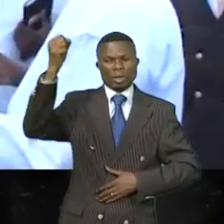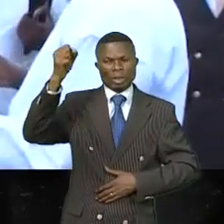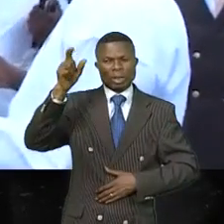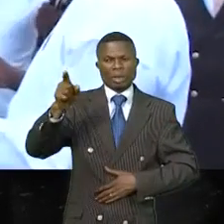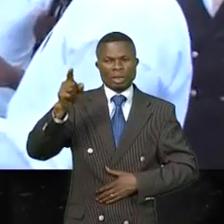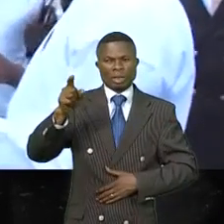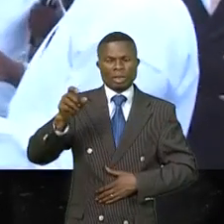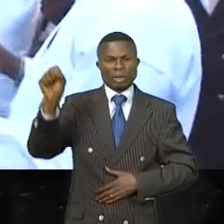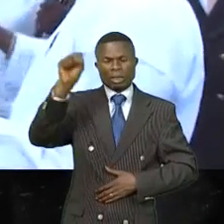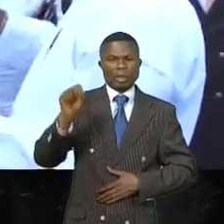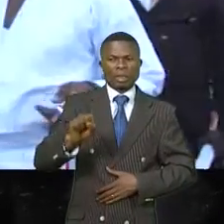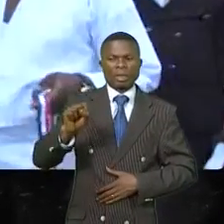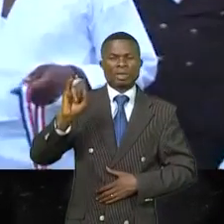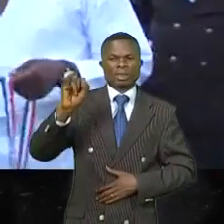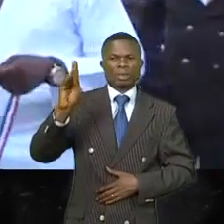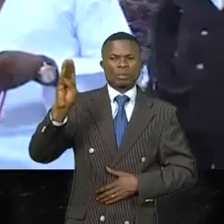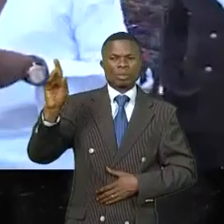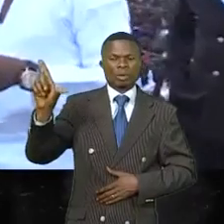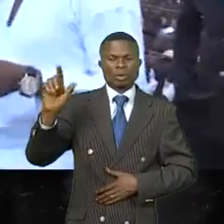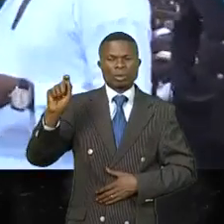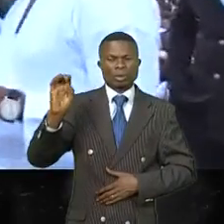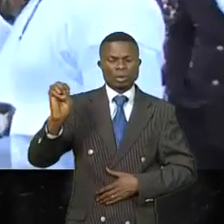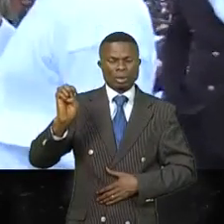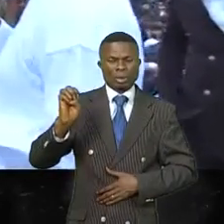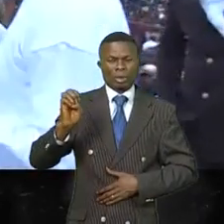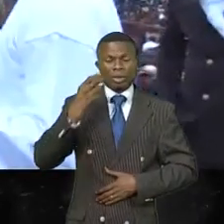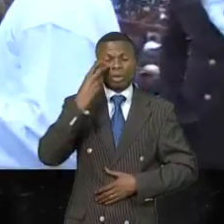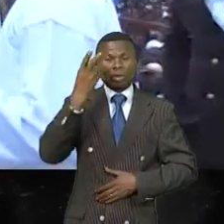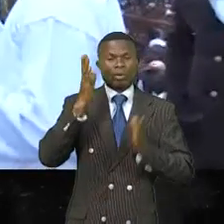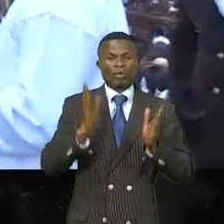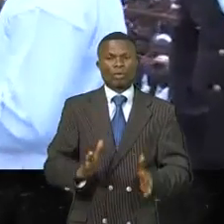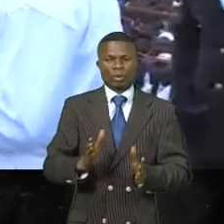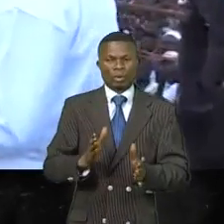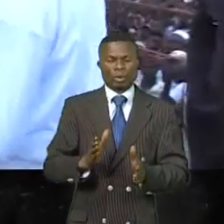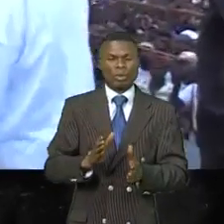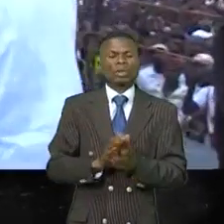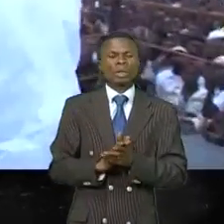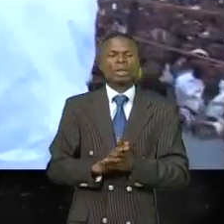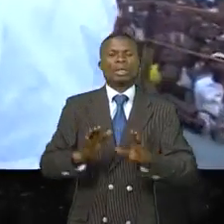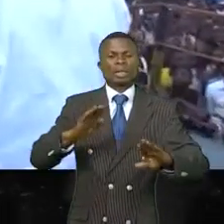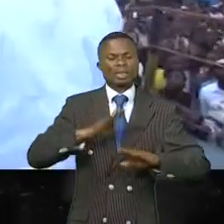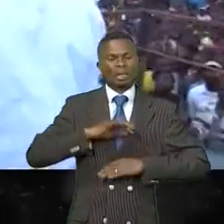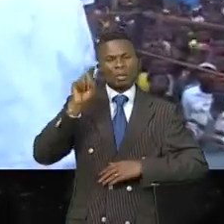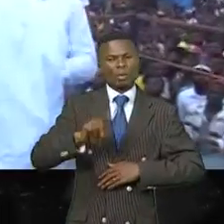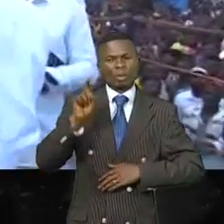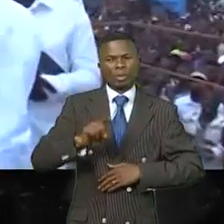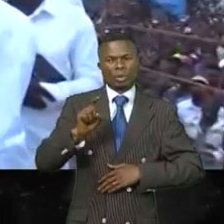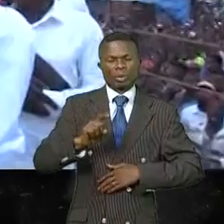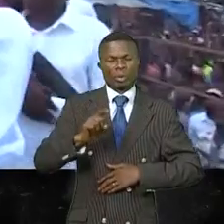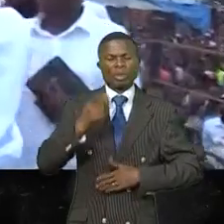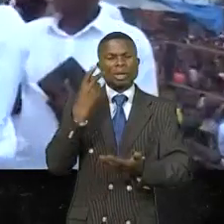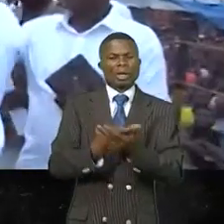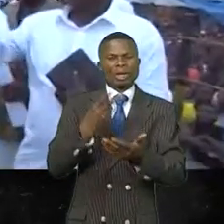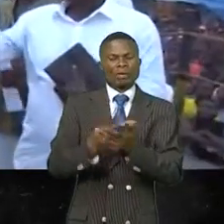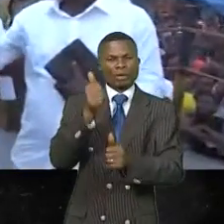alias Sibolite Immeuble. Un grand mécène et surtout visionnaire pour répondre aux exigences de la pratique sportive